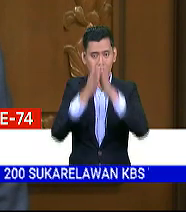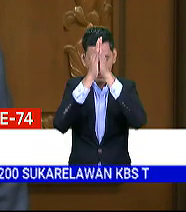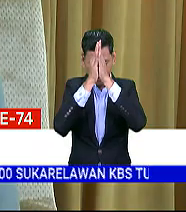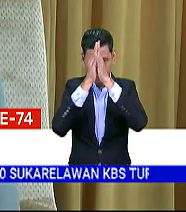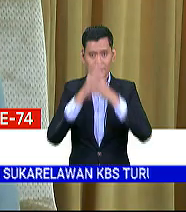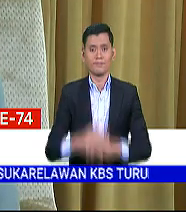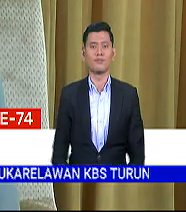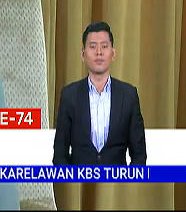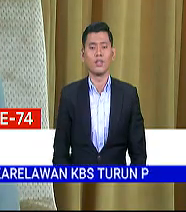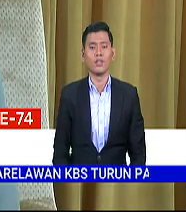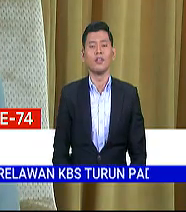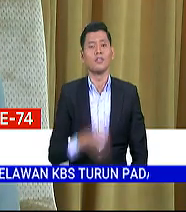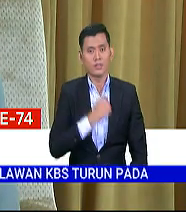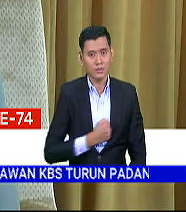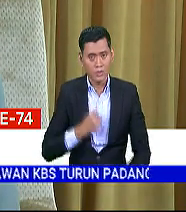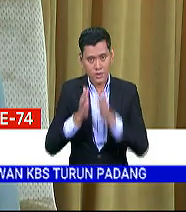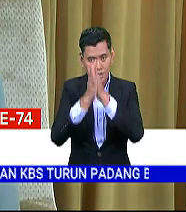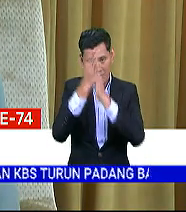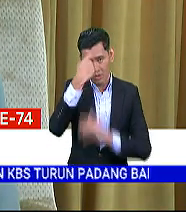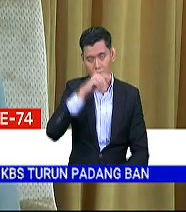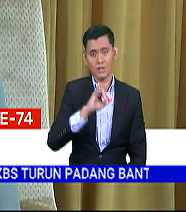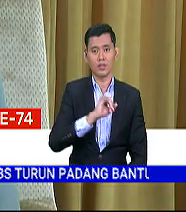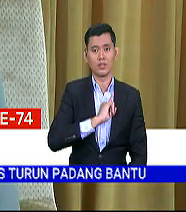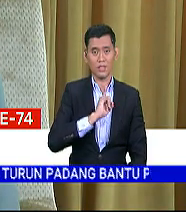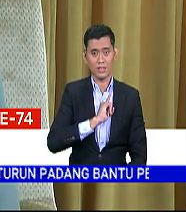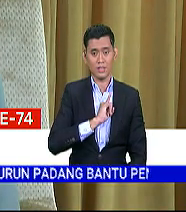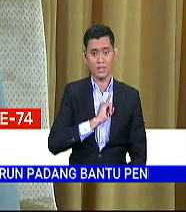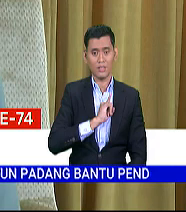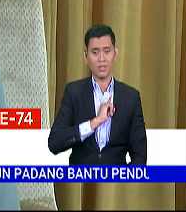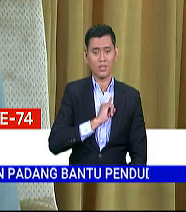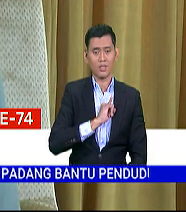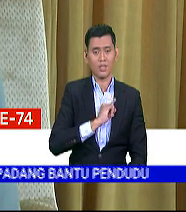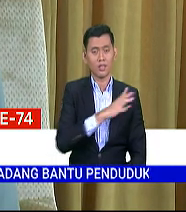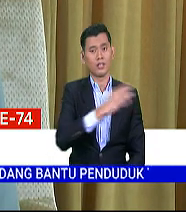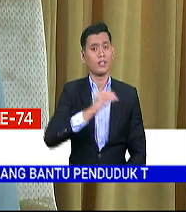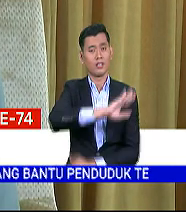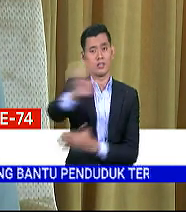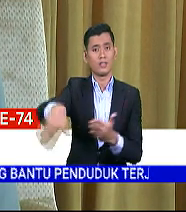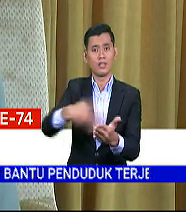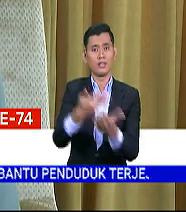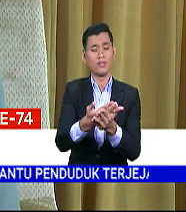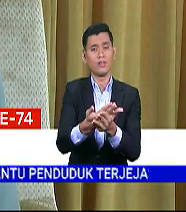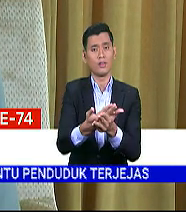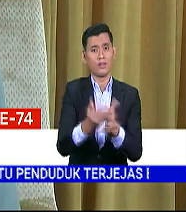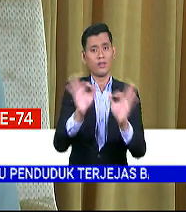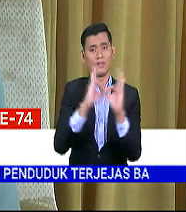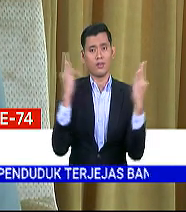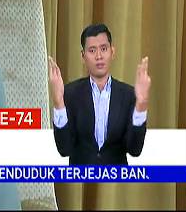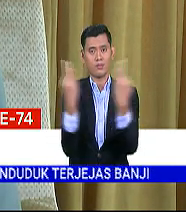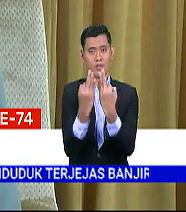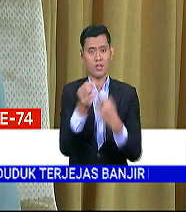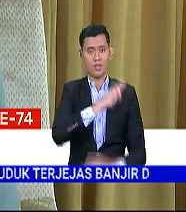Tuanku. Ampun Tuanku, bagi pihak Kekanda Tunku N serta seluruh perabat diraja Negeri